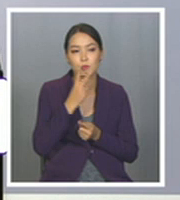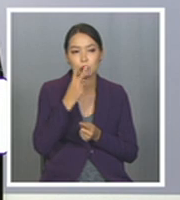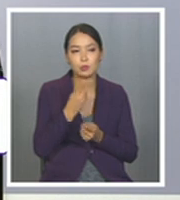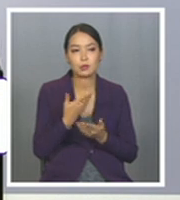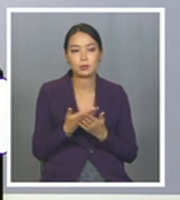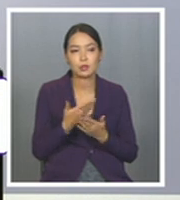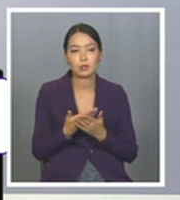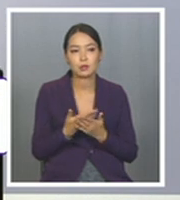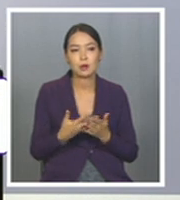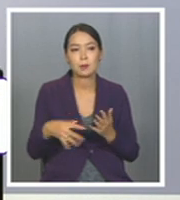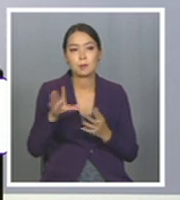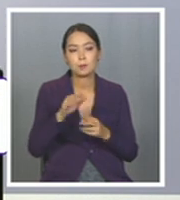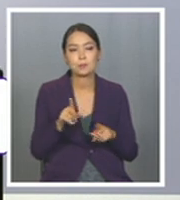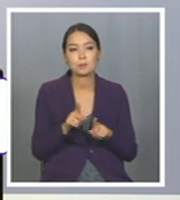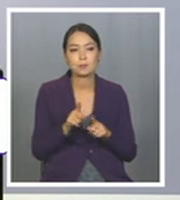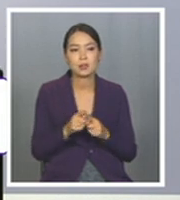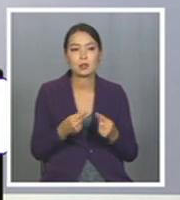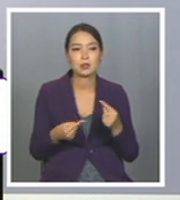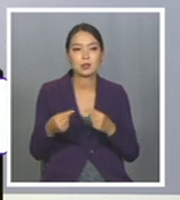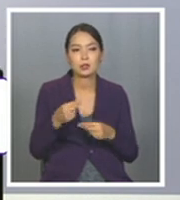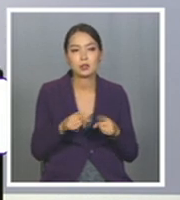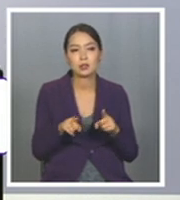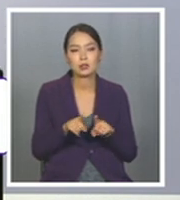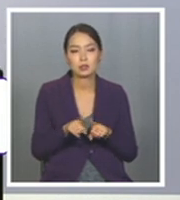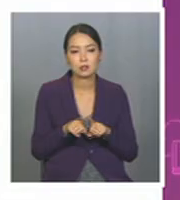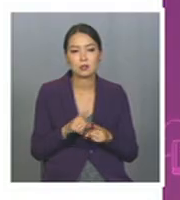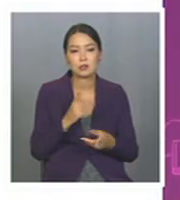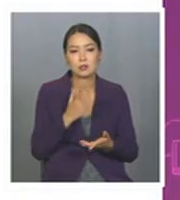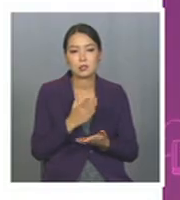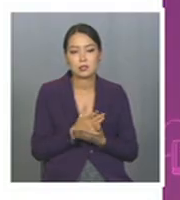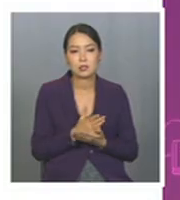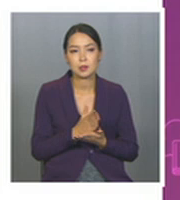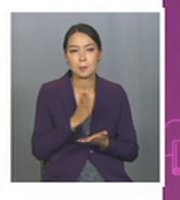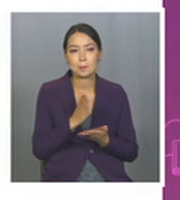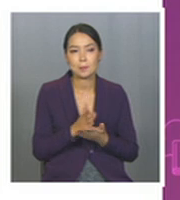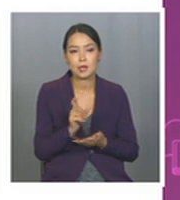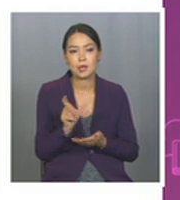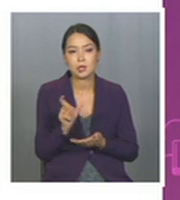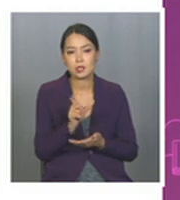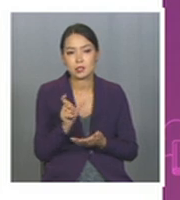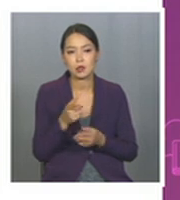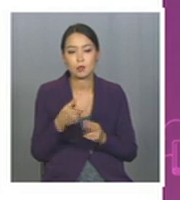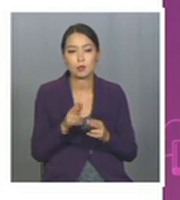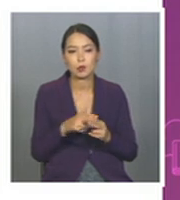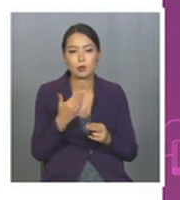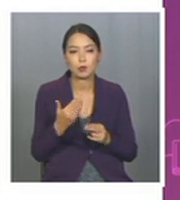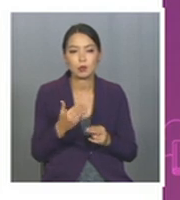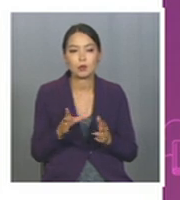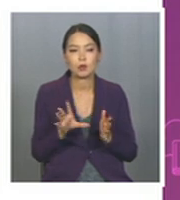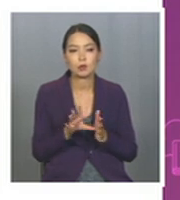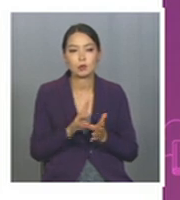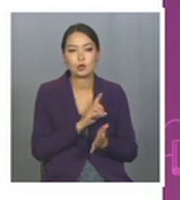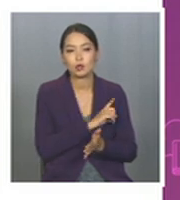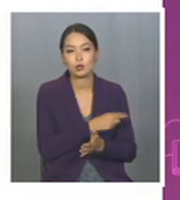айттық, барлығы бір-біріне тізбектей жалғанған дедік. Тізбектей жалғанған кезде біз білеміз, ол жерде тоқ күшінің